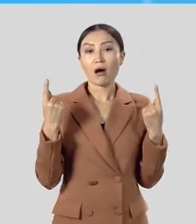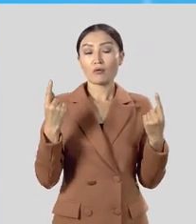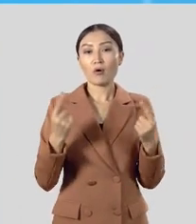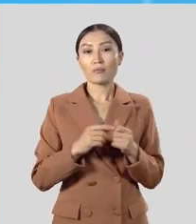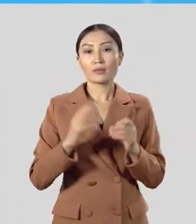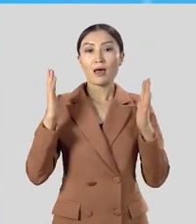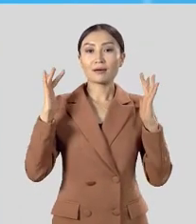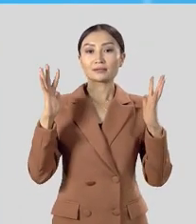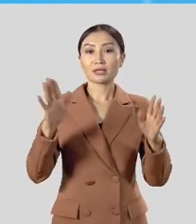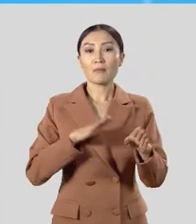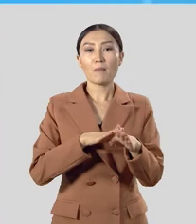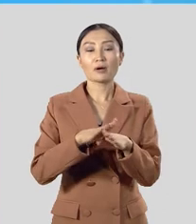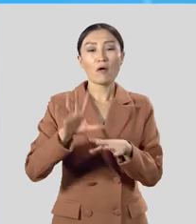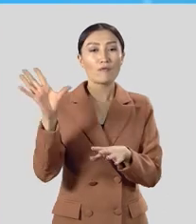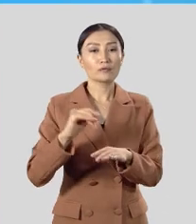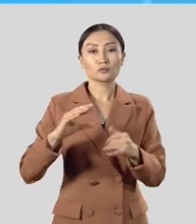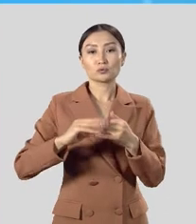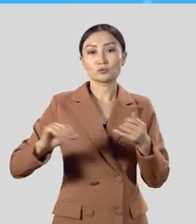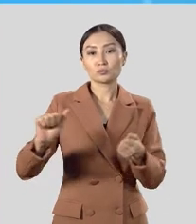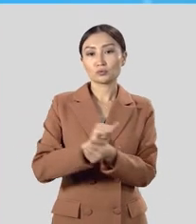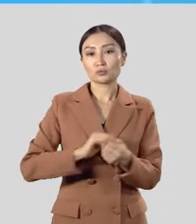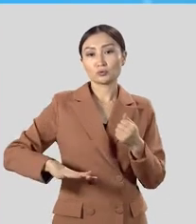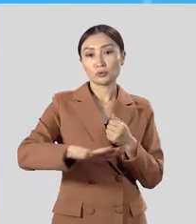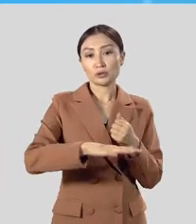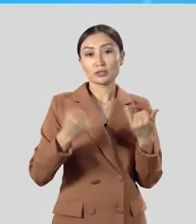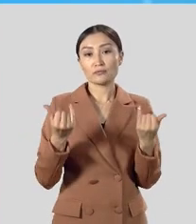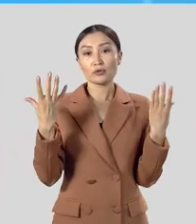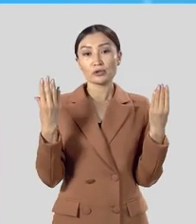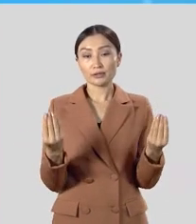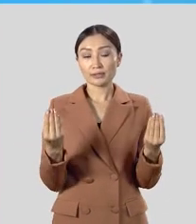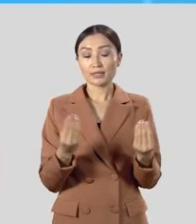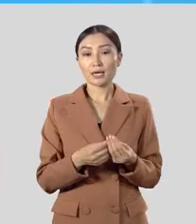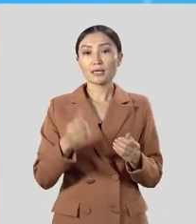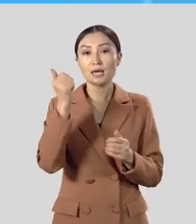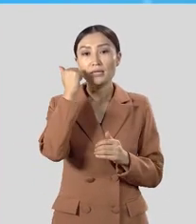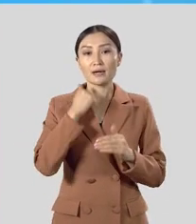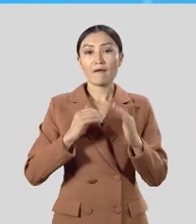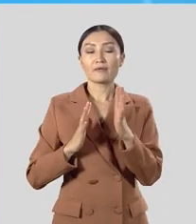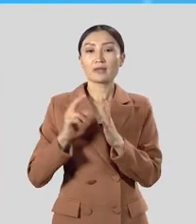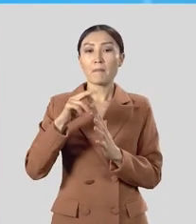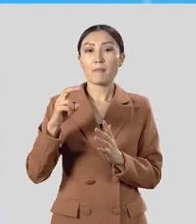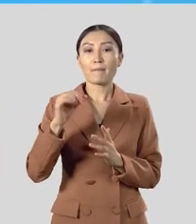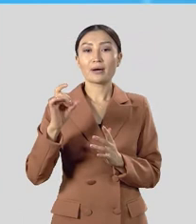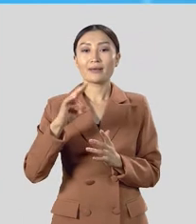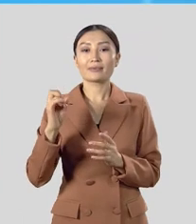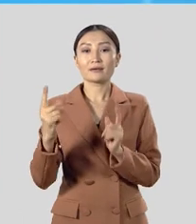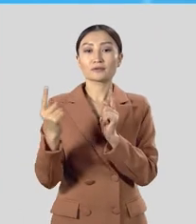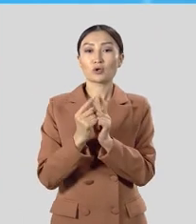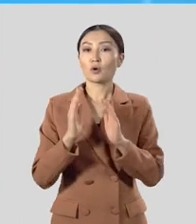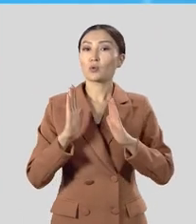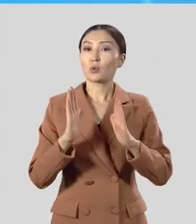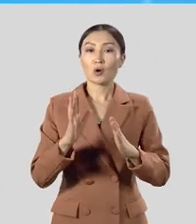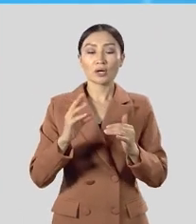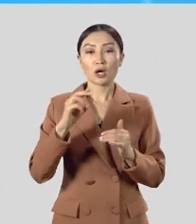лесами покрывали всю сушу. Но на сегодняшний день древовидные папоротники встречаются